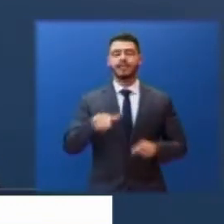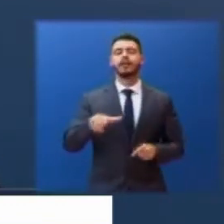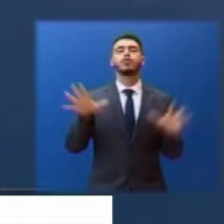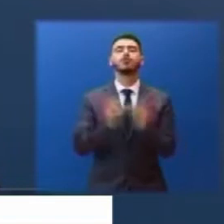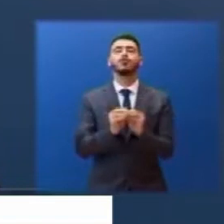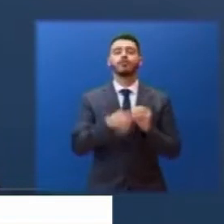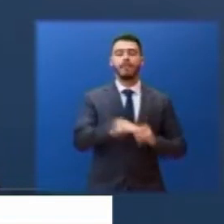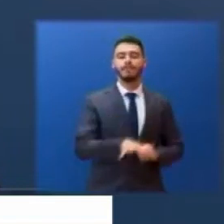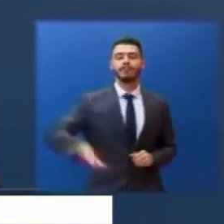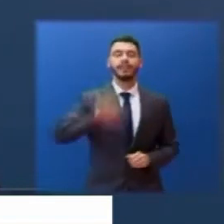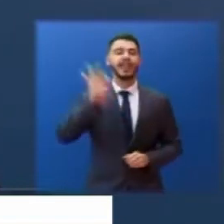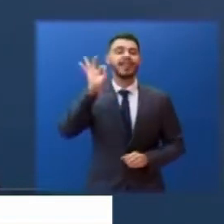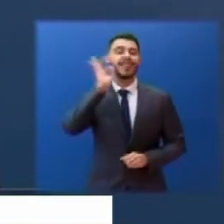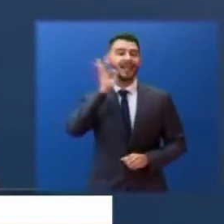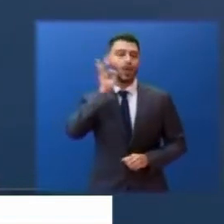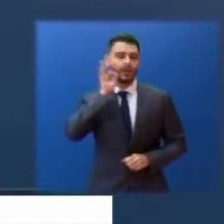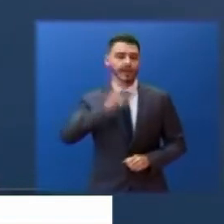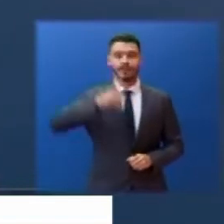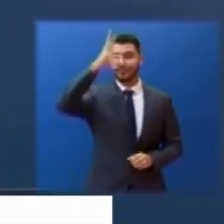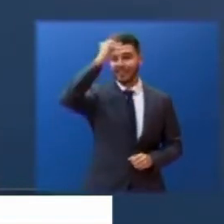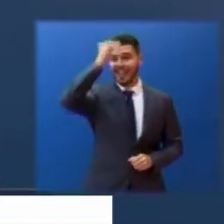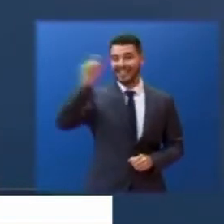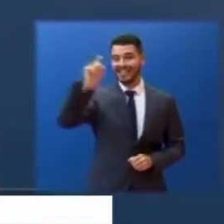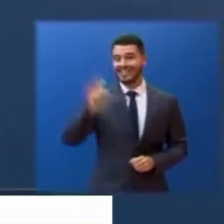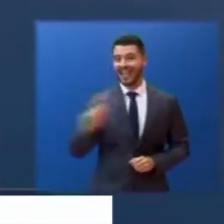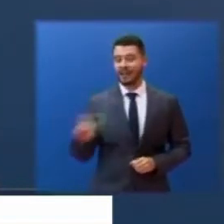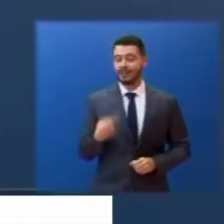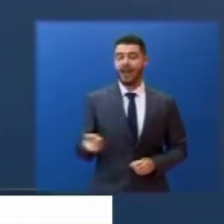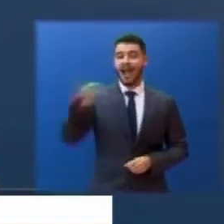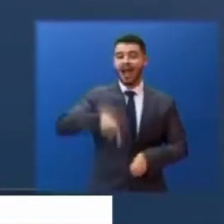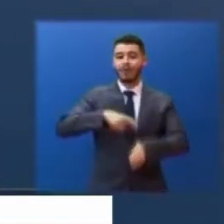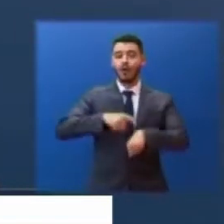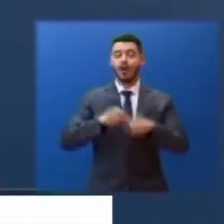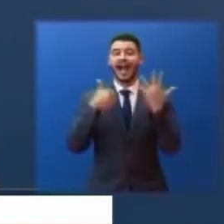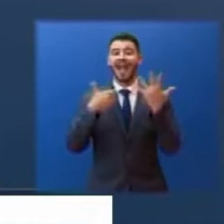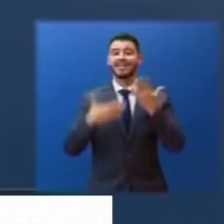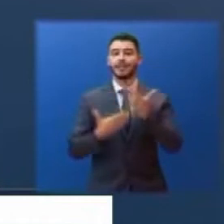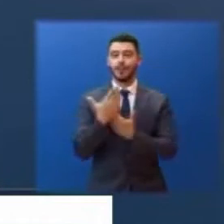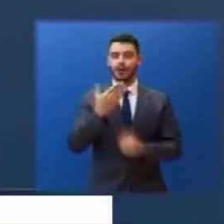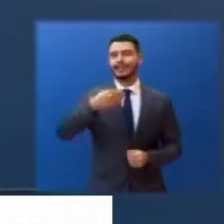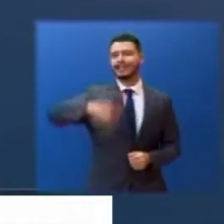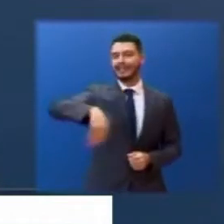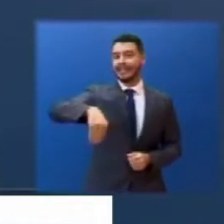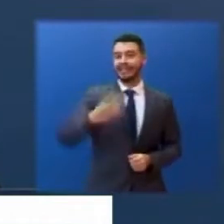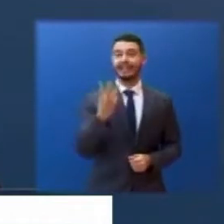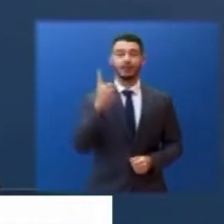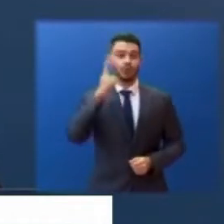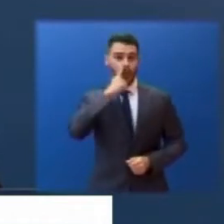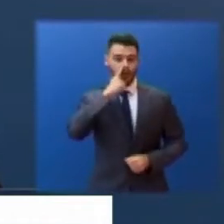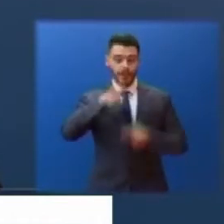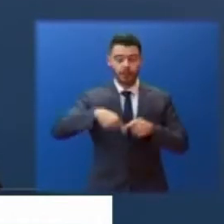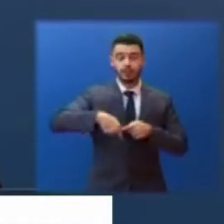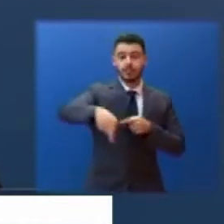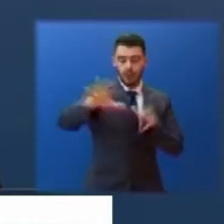ενότητες Θεσσαλονίκης και Σερών από τις 6 το πρωί, αύριο Τρίτη, 3 Νοεμβρίου 2020, για τις